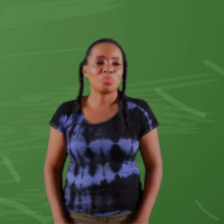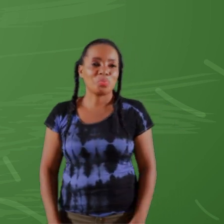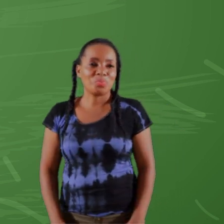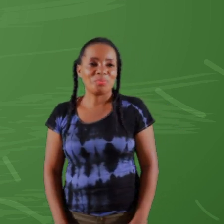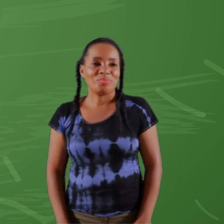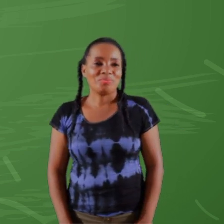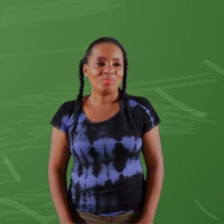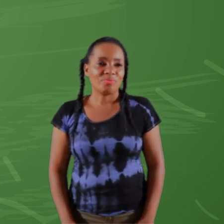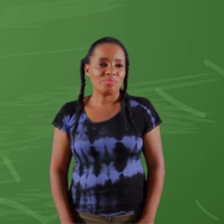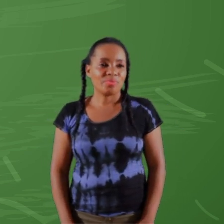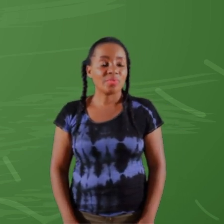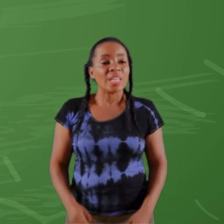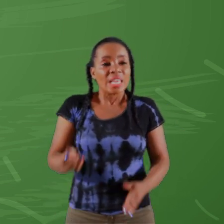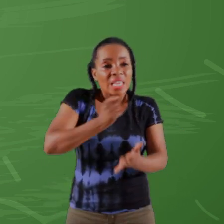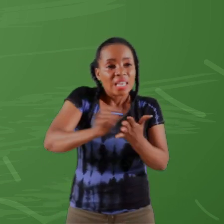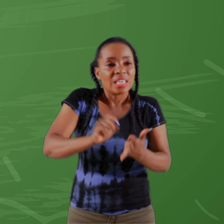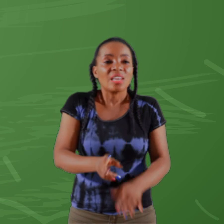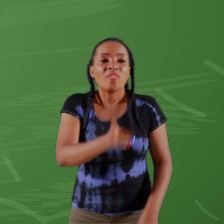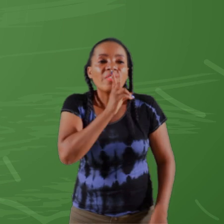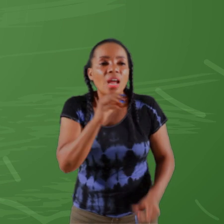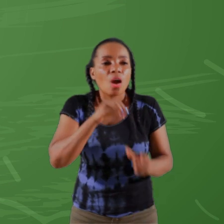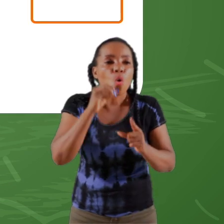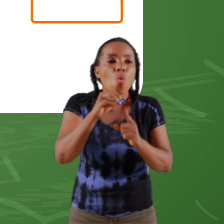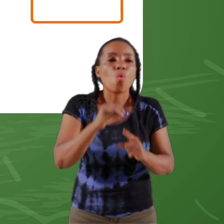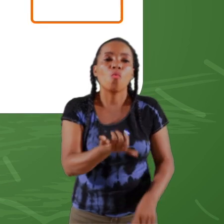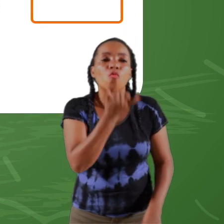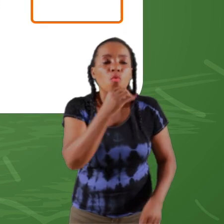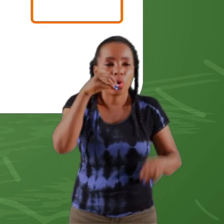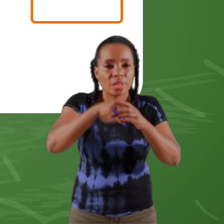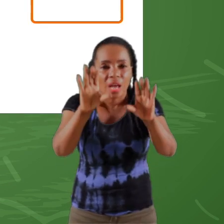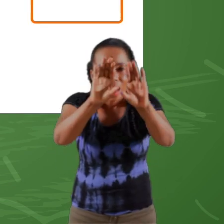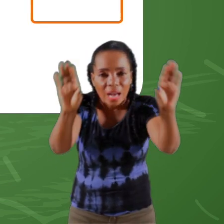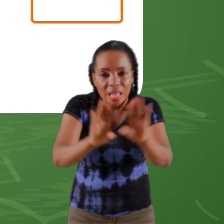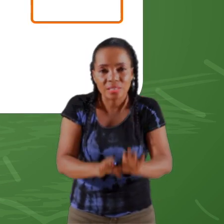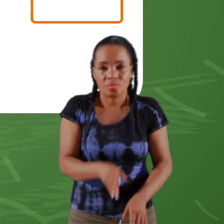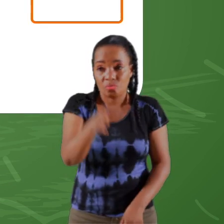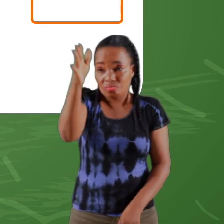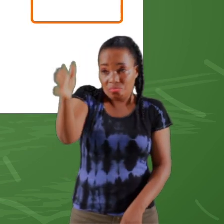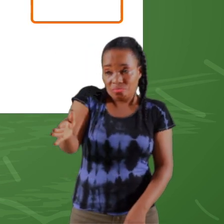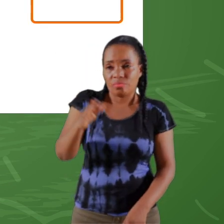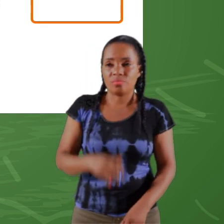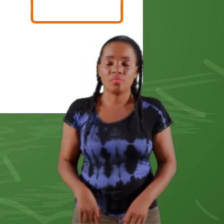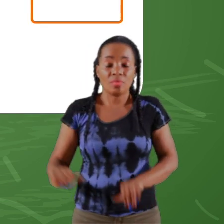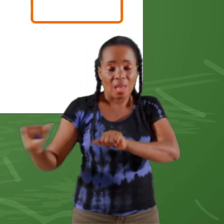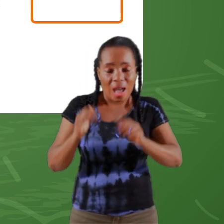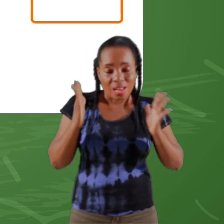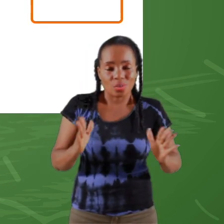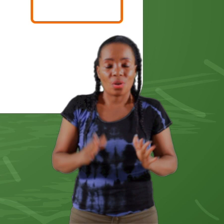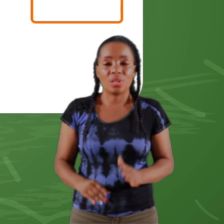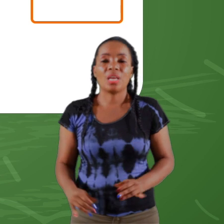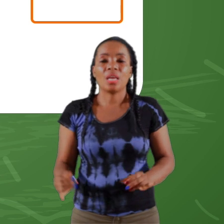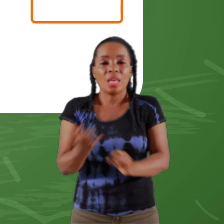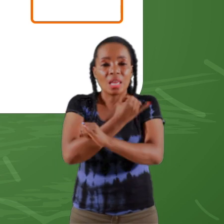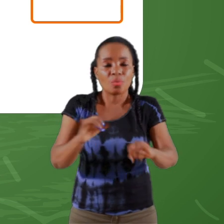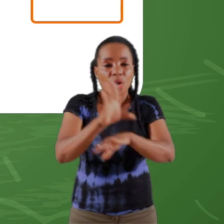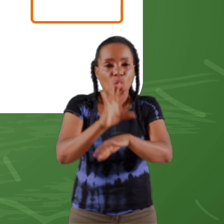Écrit vrai ou faux dans les cases. Les acteurs de l'indépendance de la Côte d'Ivoire sont 1.